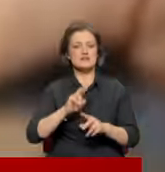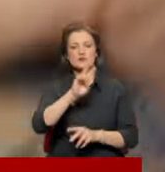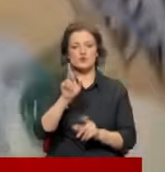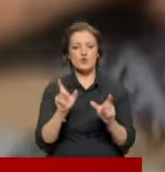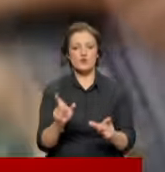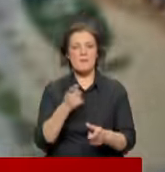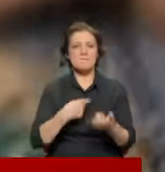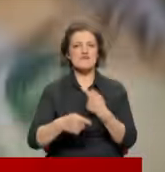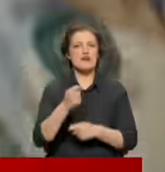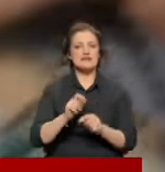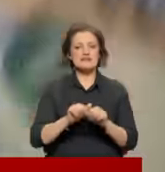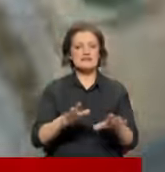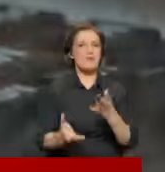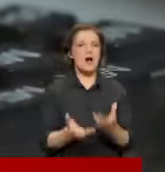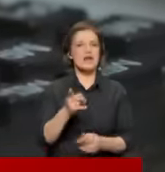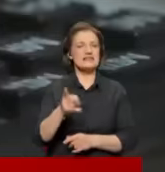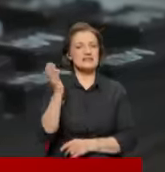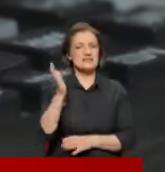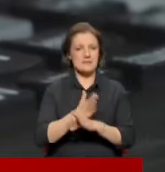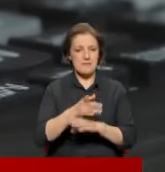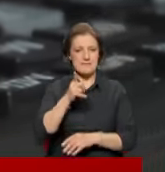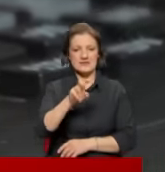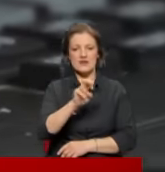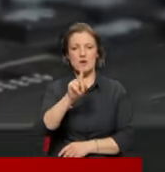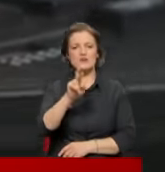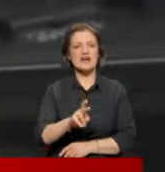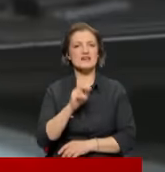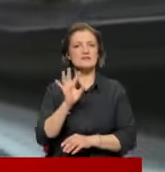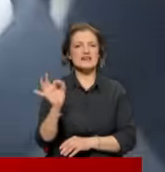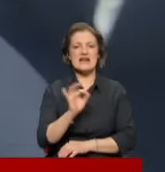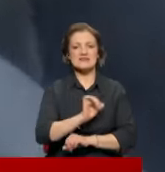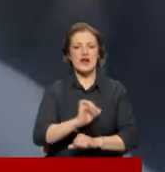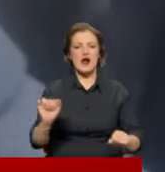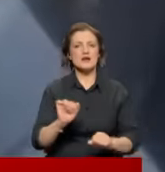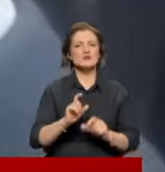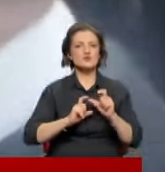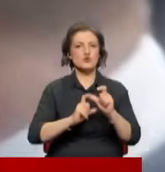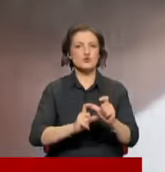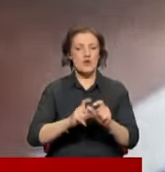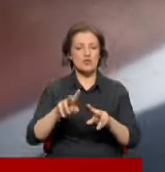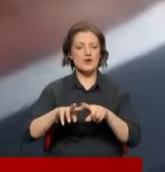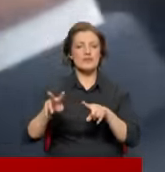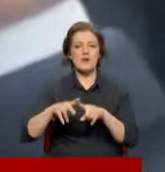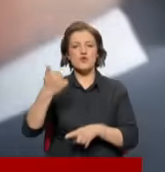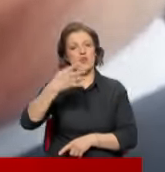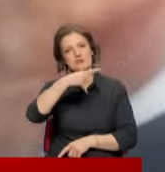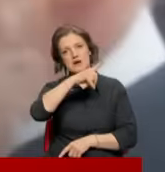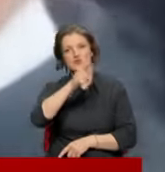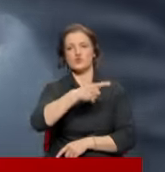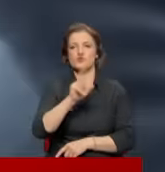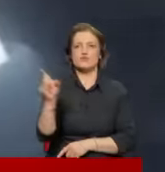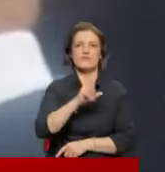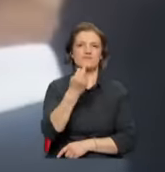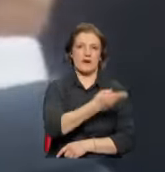korumalı mevduat sisteminden kaynaklı 818 milyar liralık zararı sorusuna Nurettin Nebati yönetime sorun yanıtını